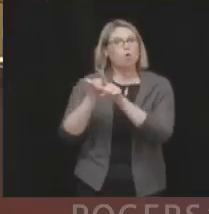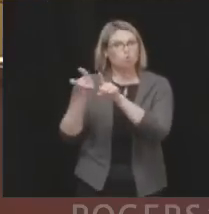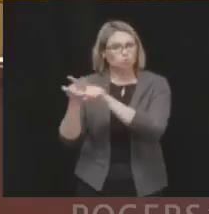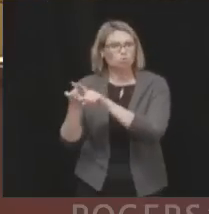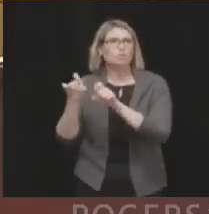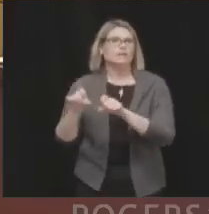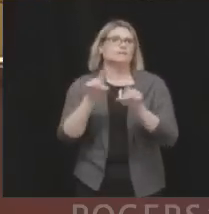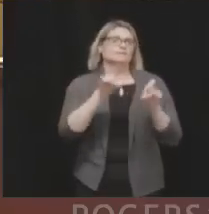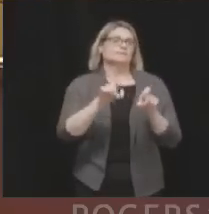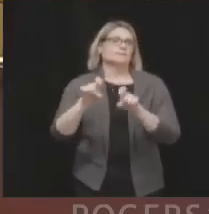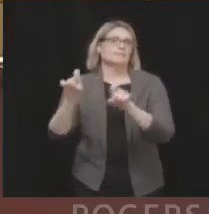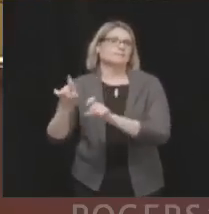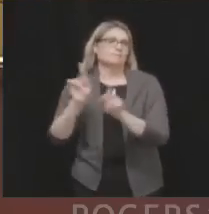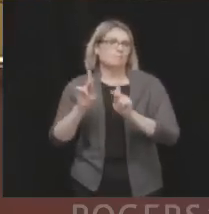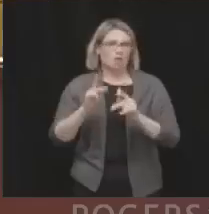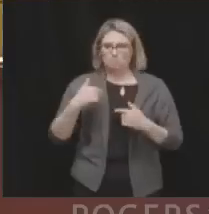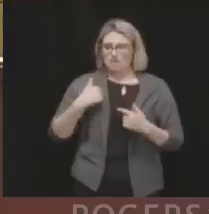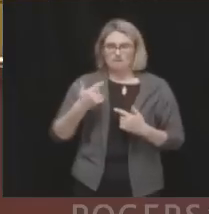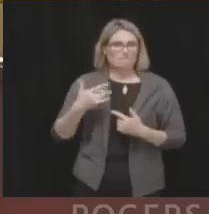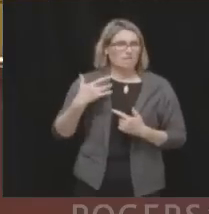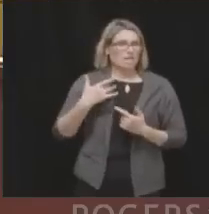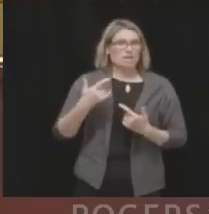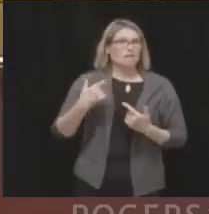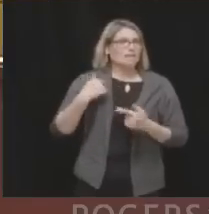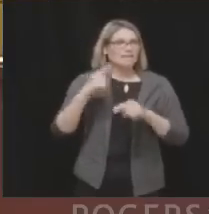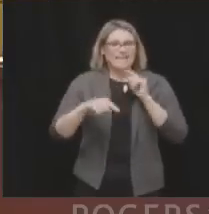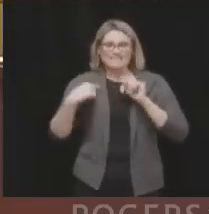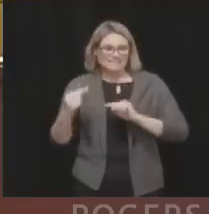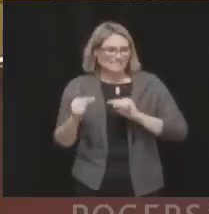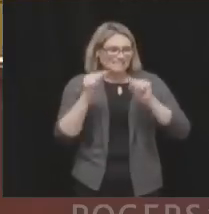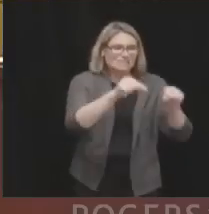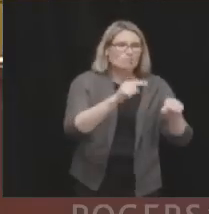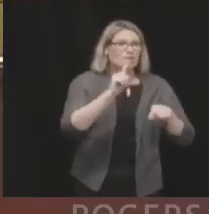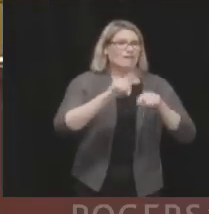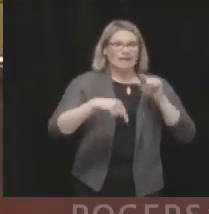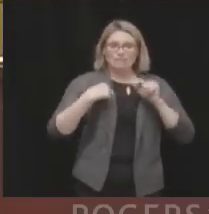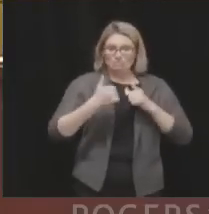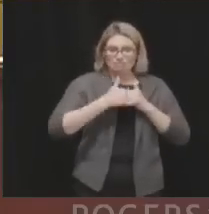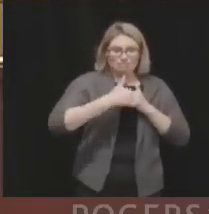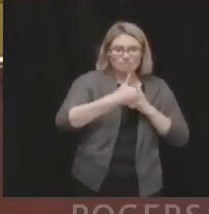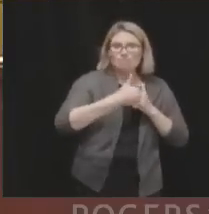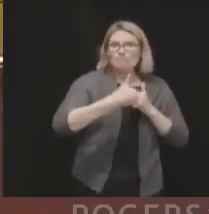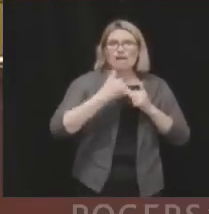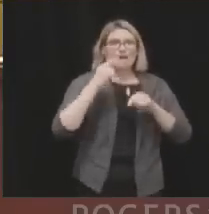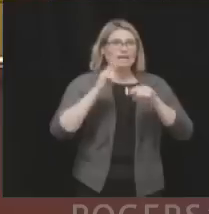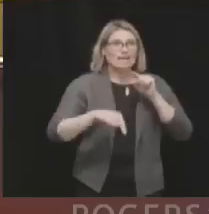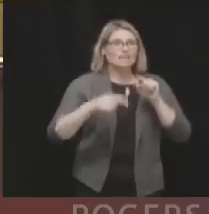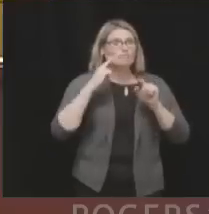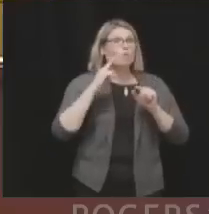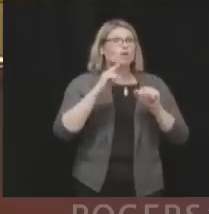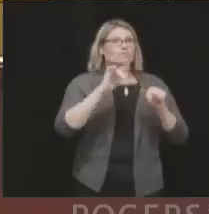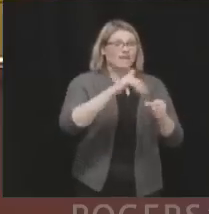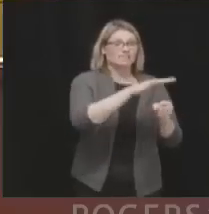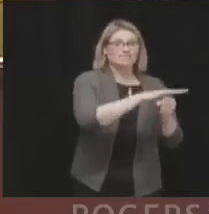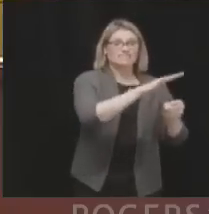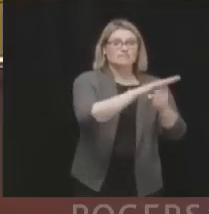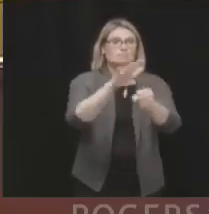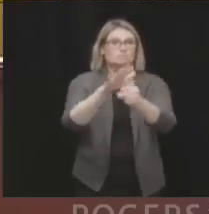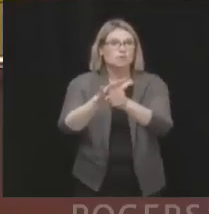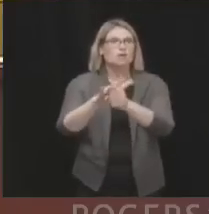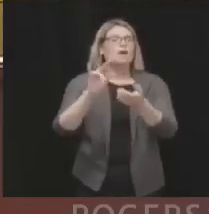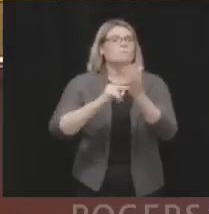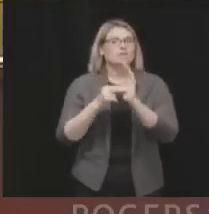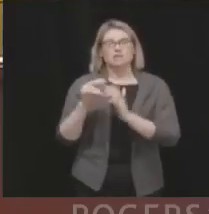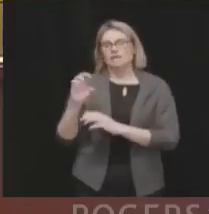Oui, ma question est pour le Premier ministre. Ça ne concerne pas le déconfinement. C'est plutôt une question concernant la communauté autochtone